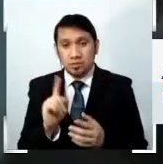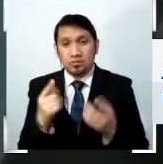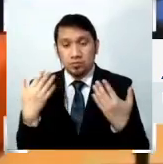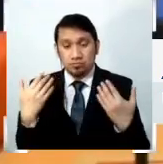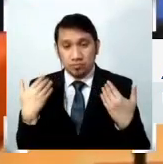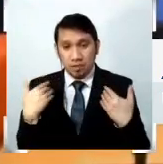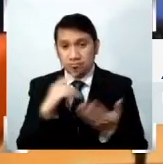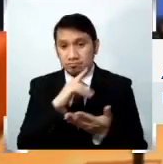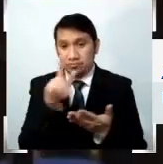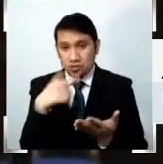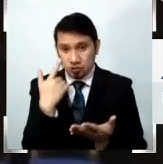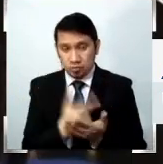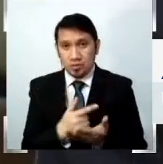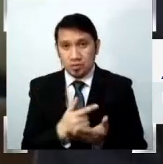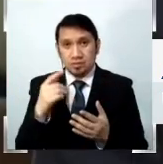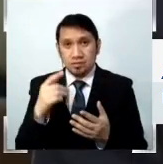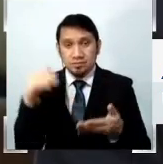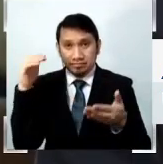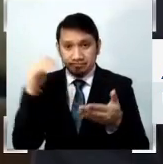pag-aaral.